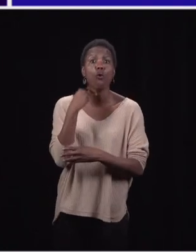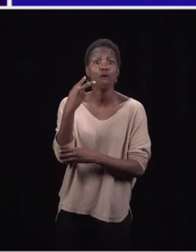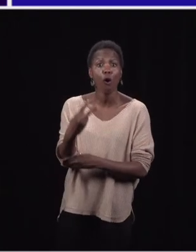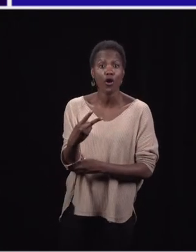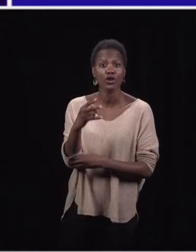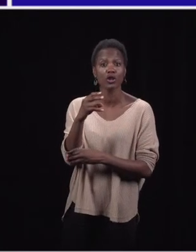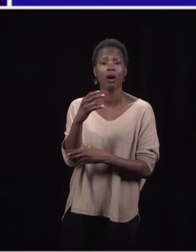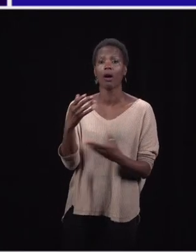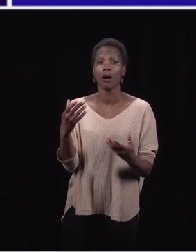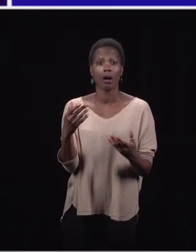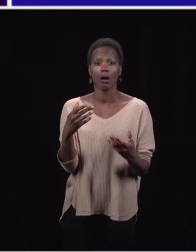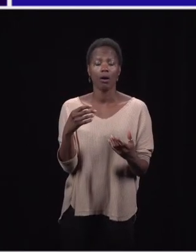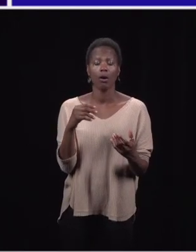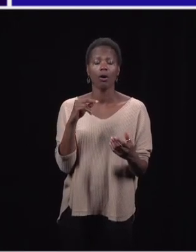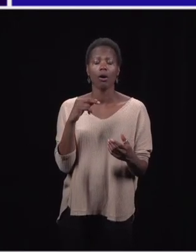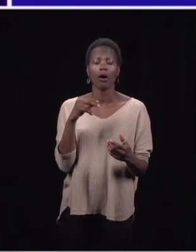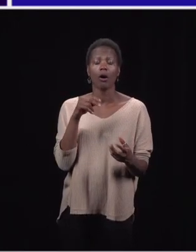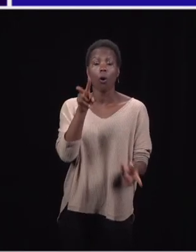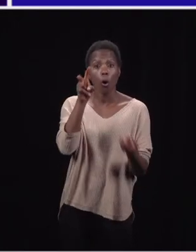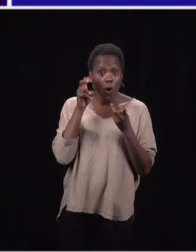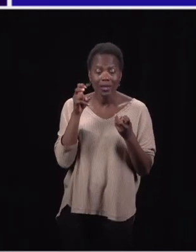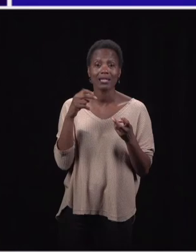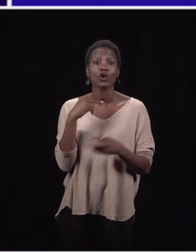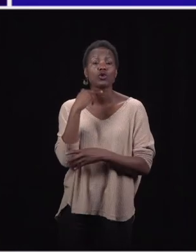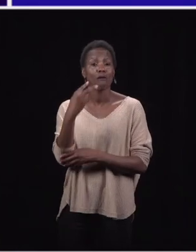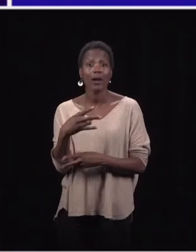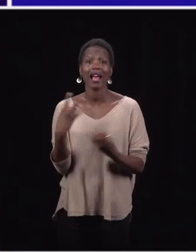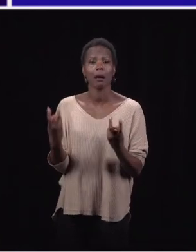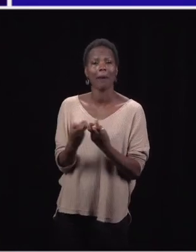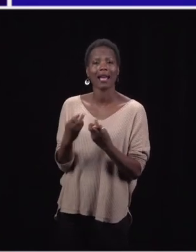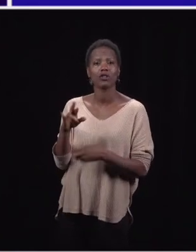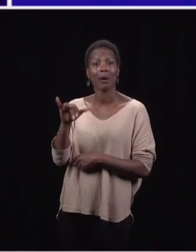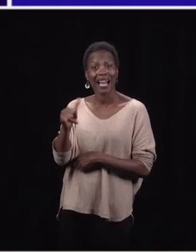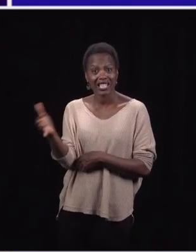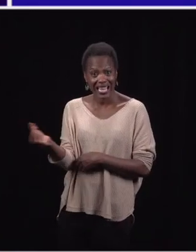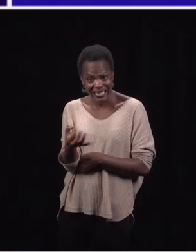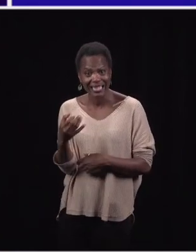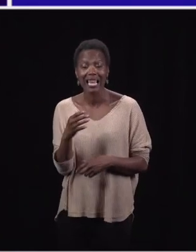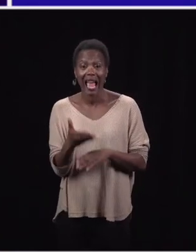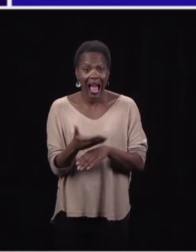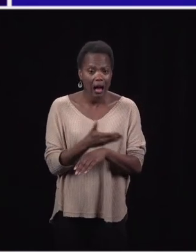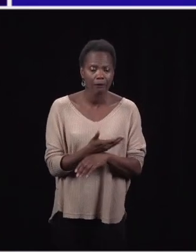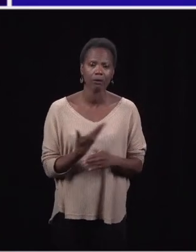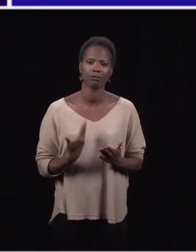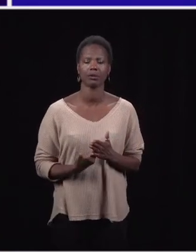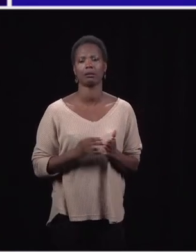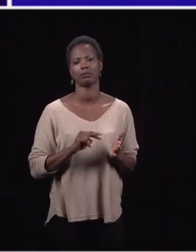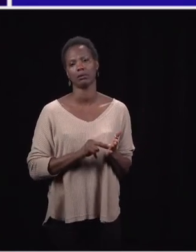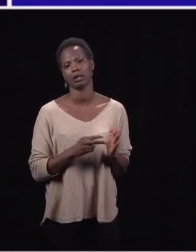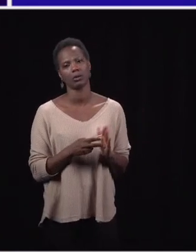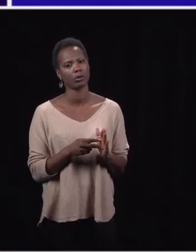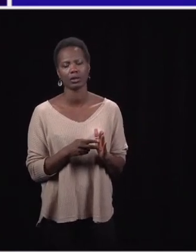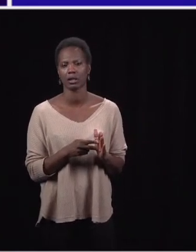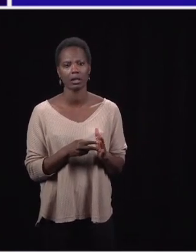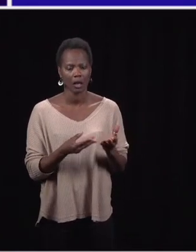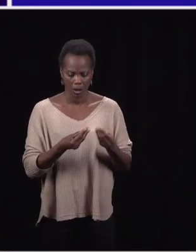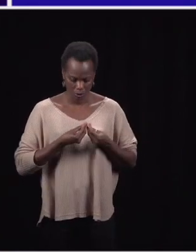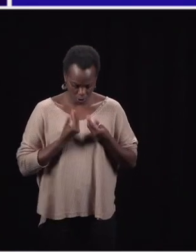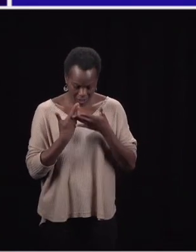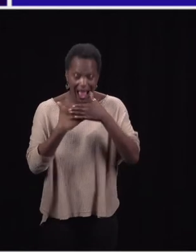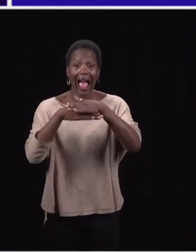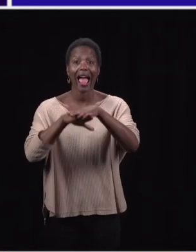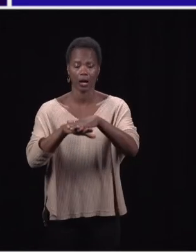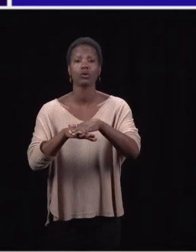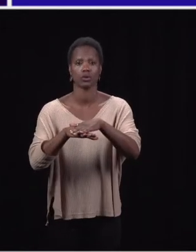comme ce dont parlait Raja tout à l'heure c'est vraiment des des technologies qui permettent plus d'inclusion